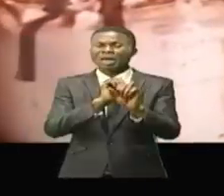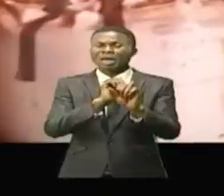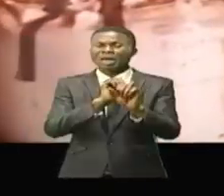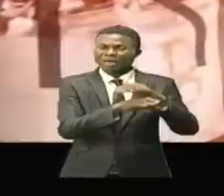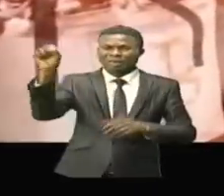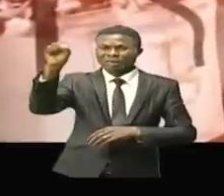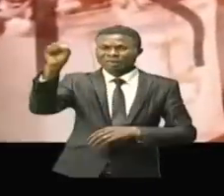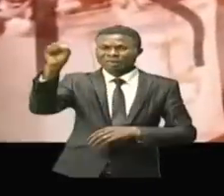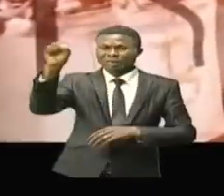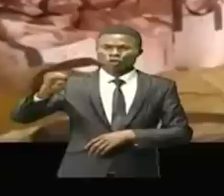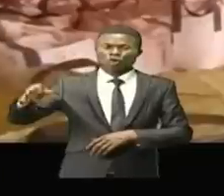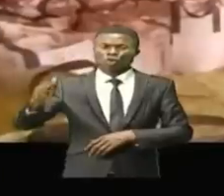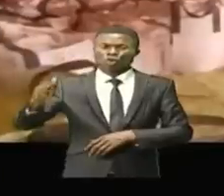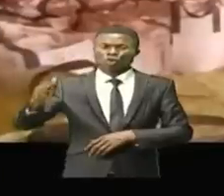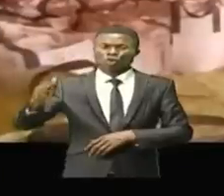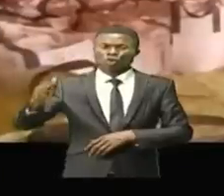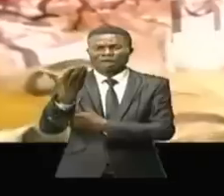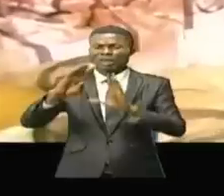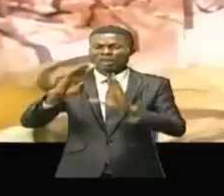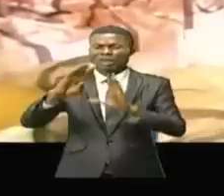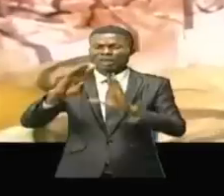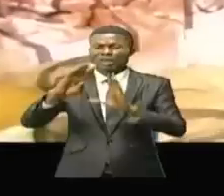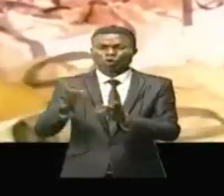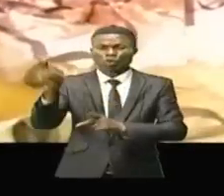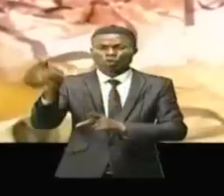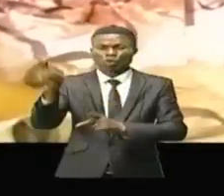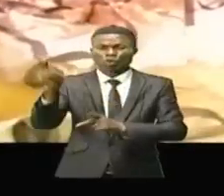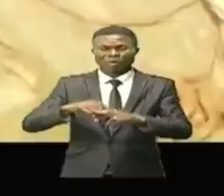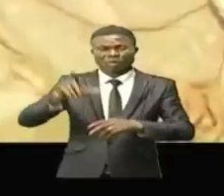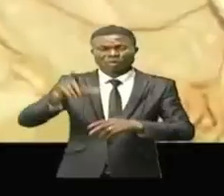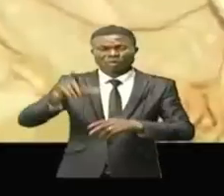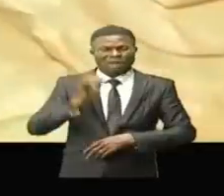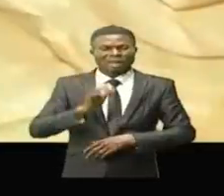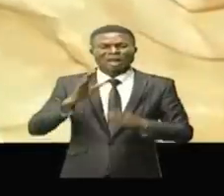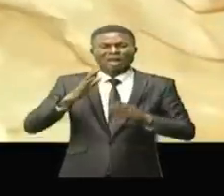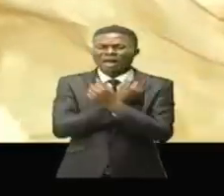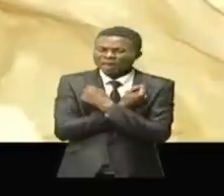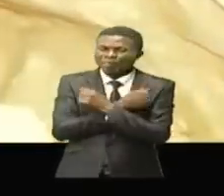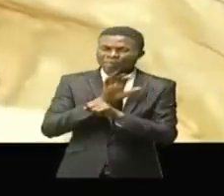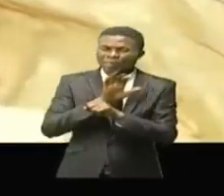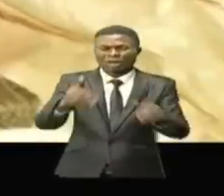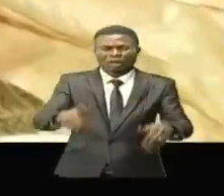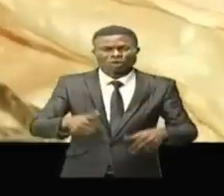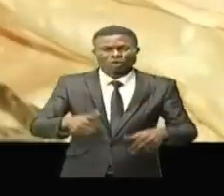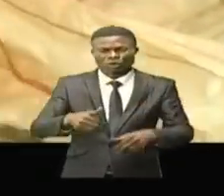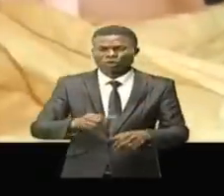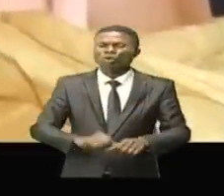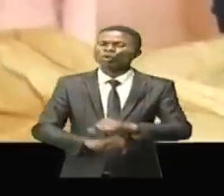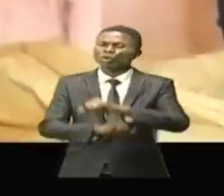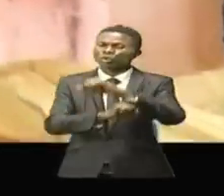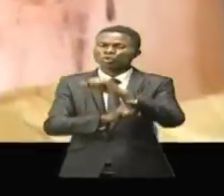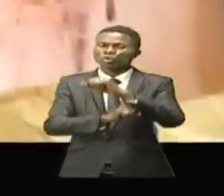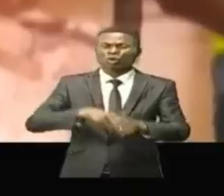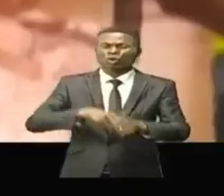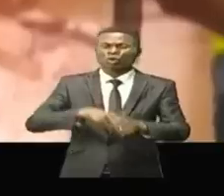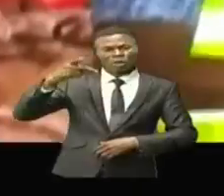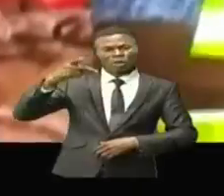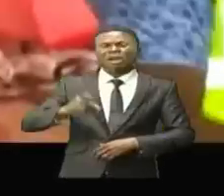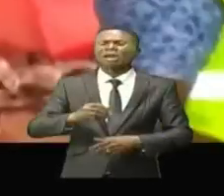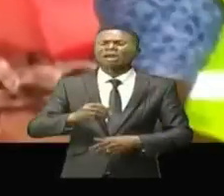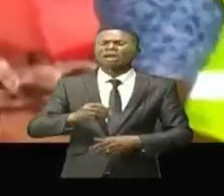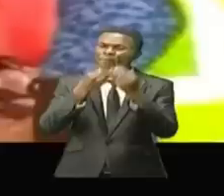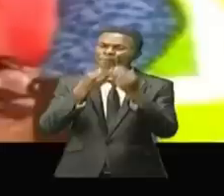Jacques Kiamulakatwe d'inviter tous les Haut-Katangais à s'adonner à l'agriculture afin de pérenniser sa politique de l'autosuffisance alimentaire en